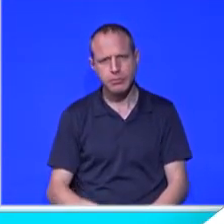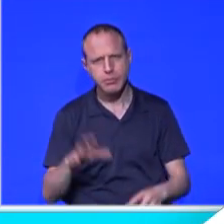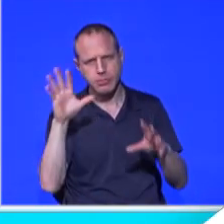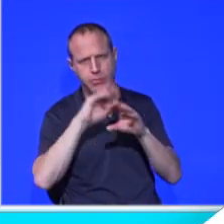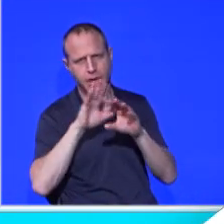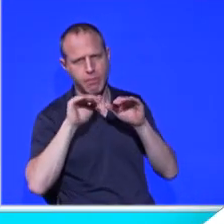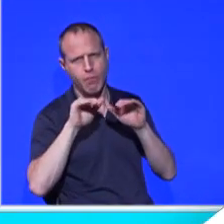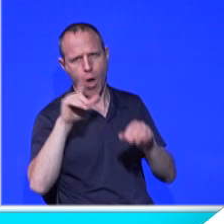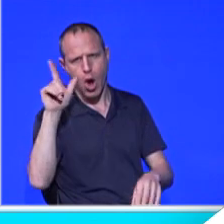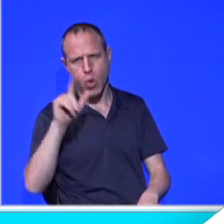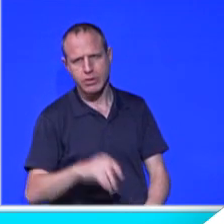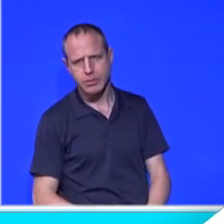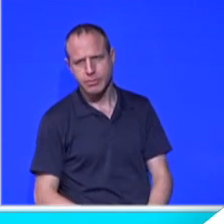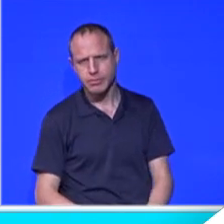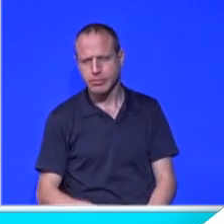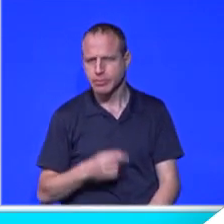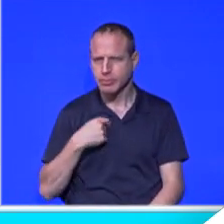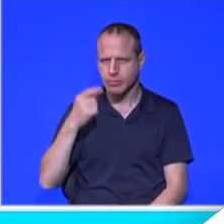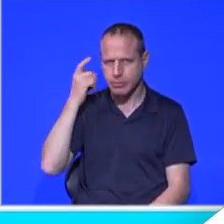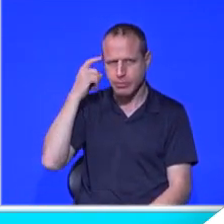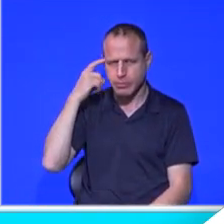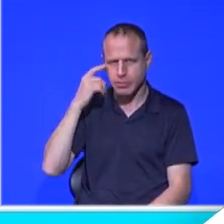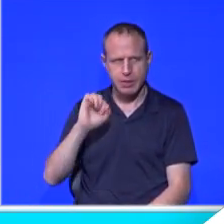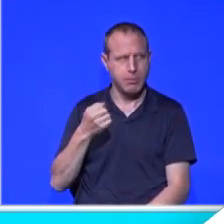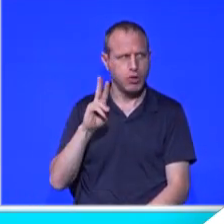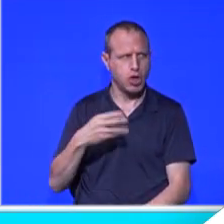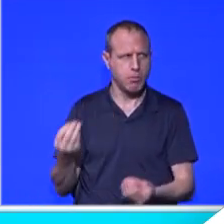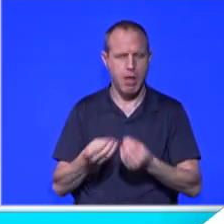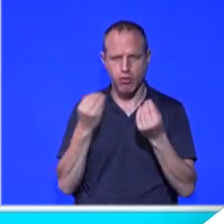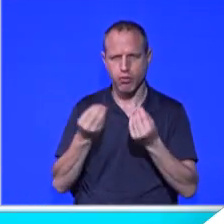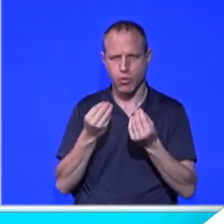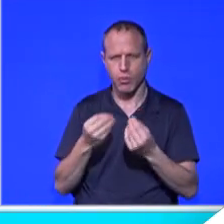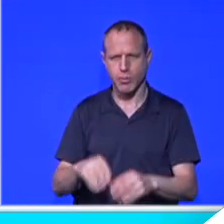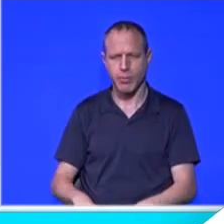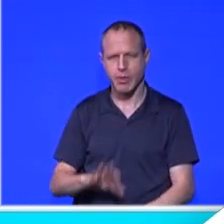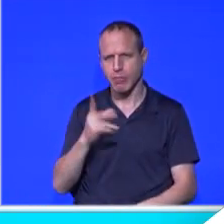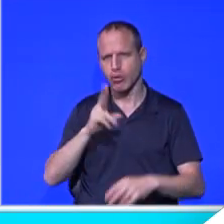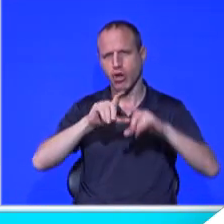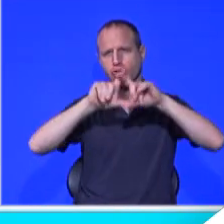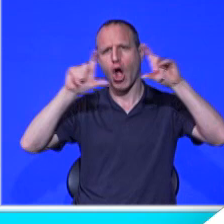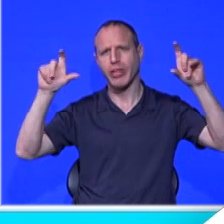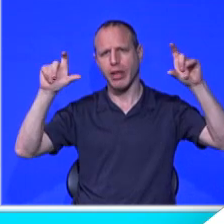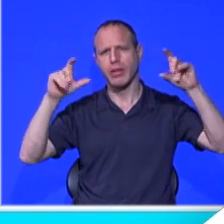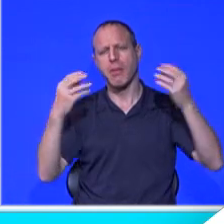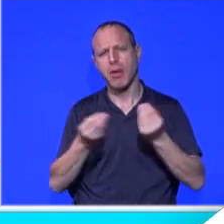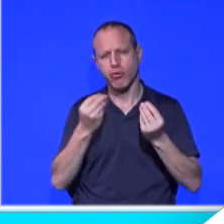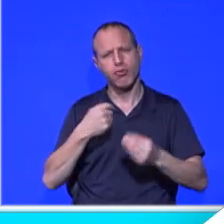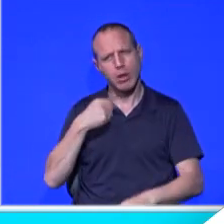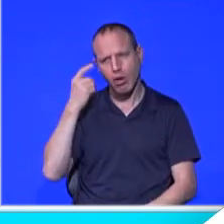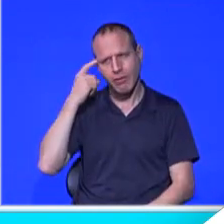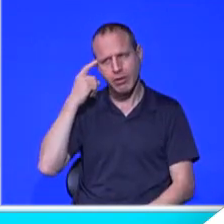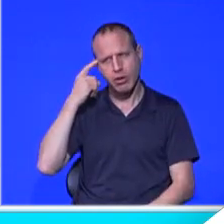ערב מבורך, לוסי. אני חושבת שאם יש משהו, אם יש כותרת, אם יש משהו שחשבתי שאי